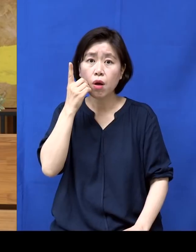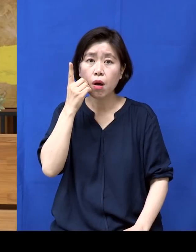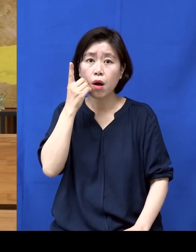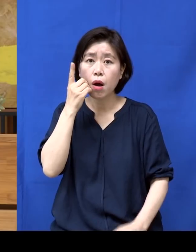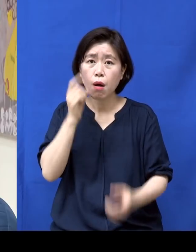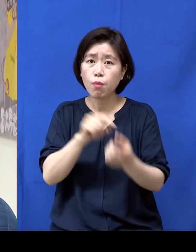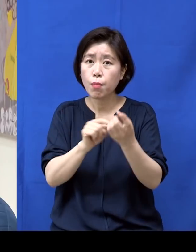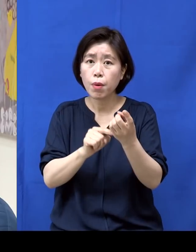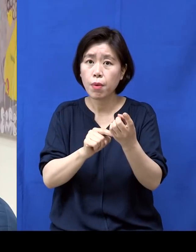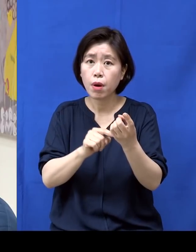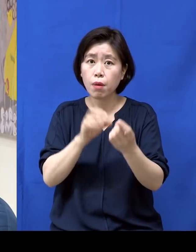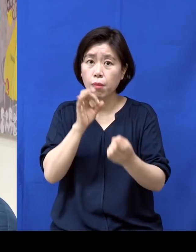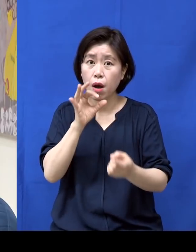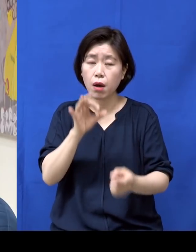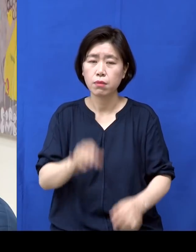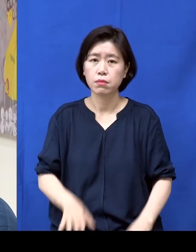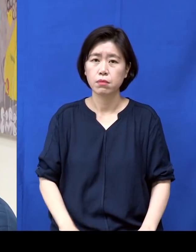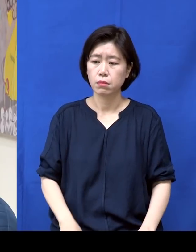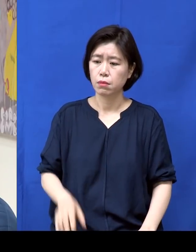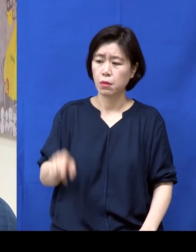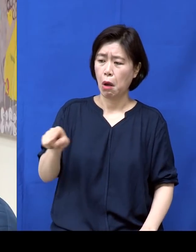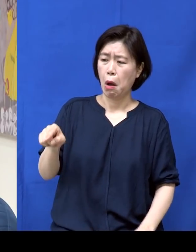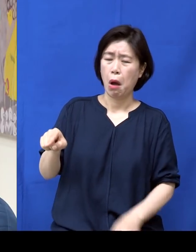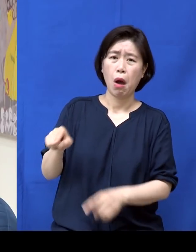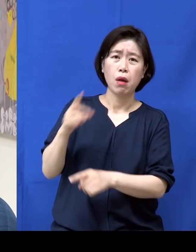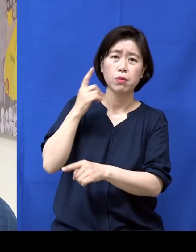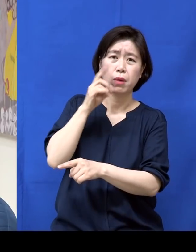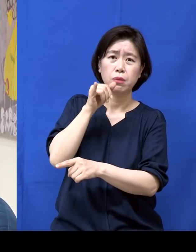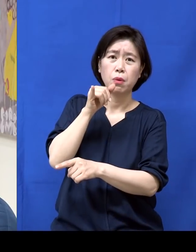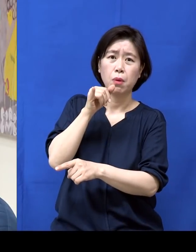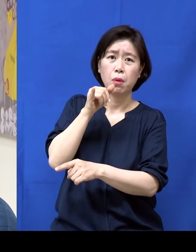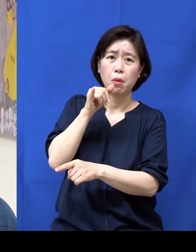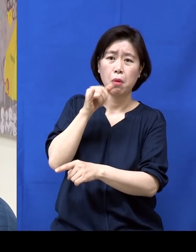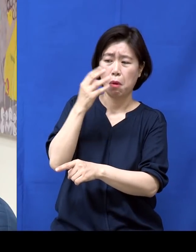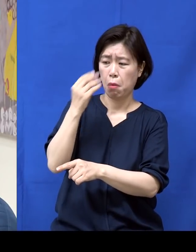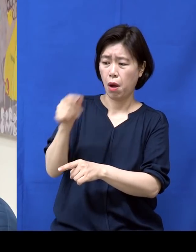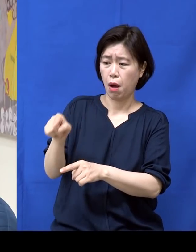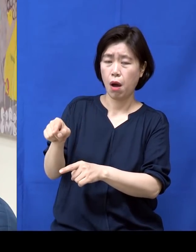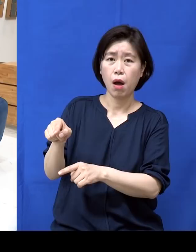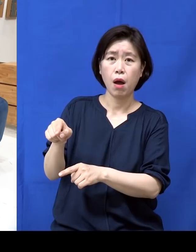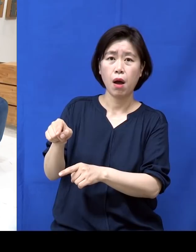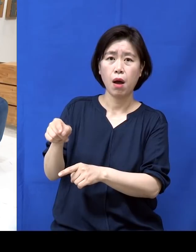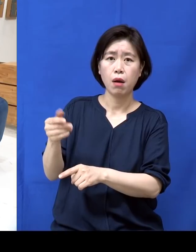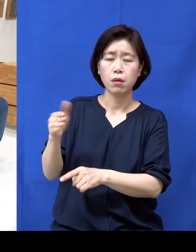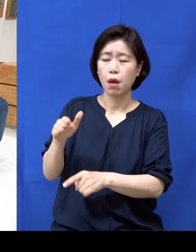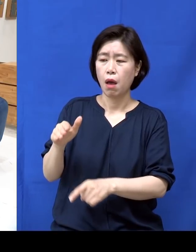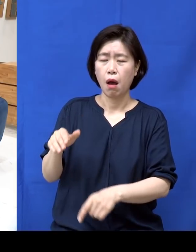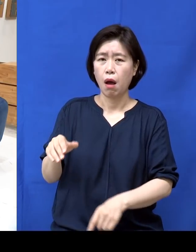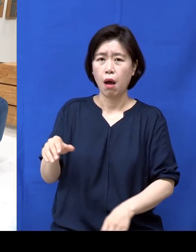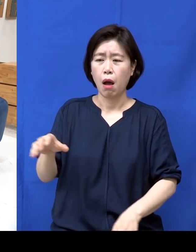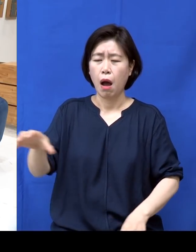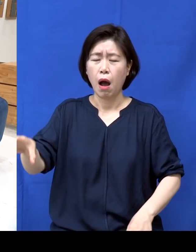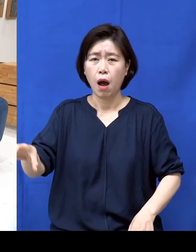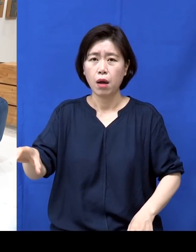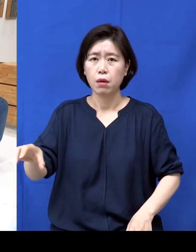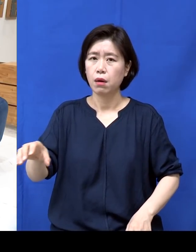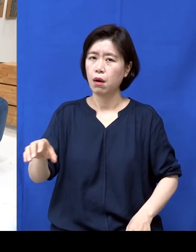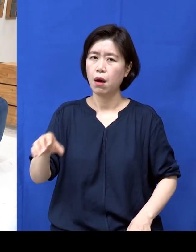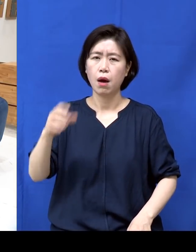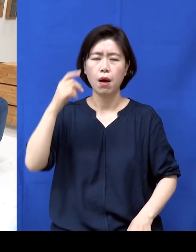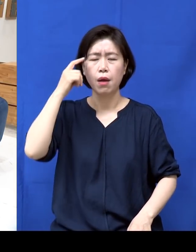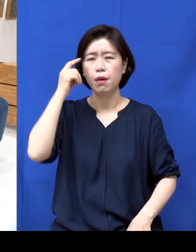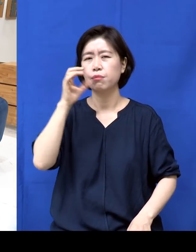어지러웠어요. 전화는 손 뻗을 만한 곳에 있긴 있는데 있었는데 안 돼요. 예, 그럴 생각조차도 못 뭔가 했던 인지 거예요. 자체가 안 되는 아. 거지.